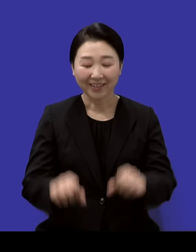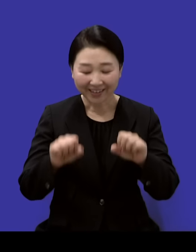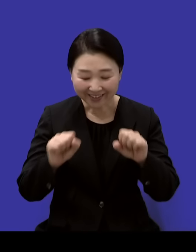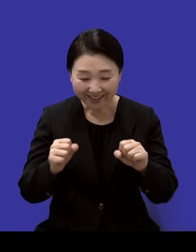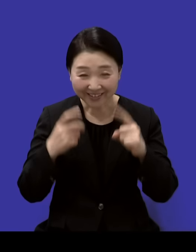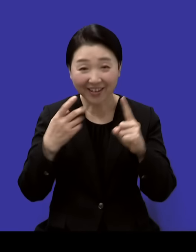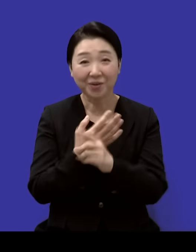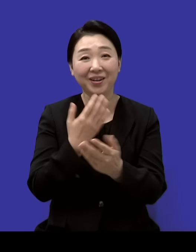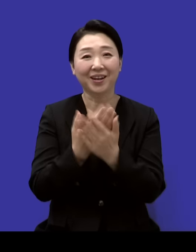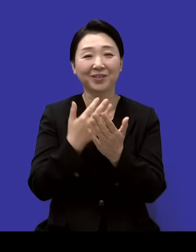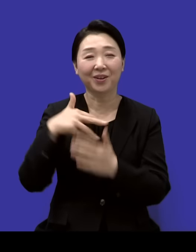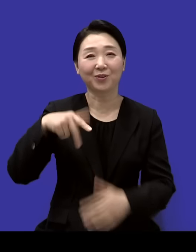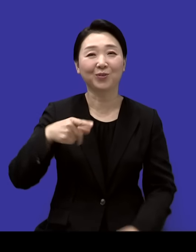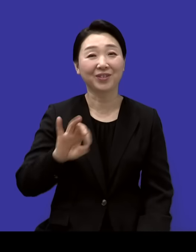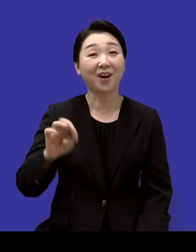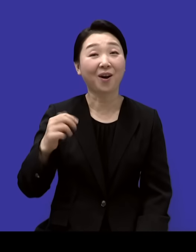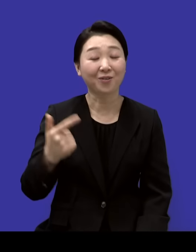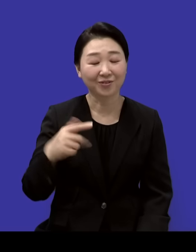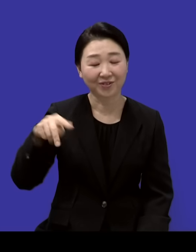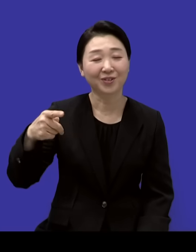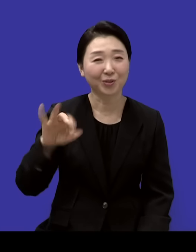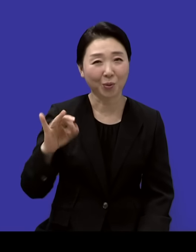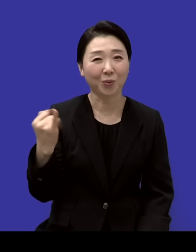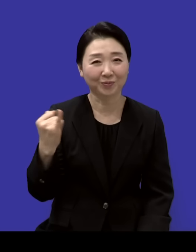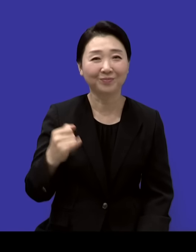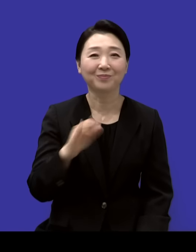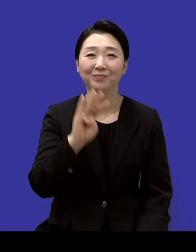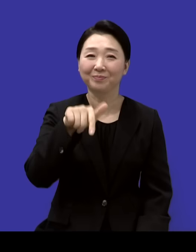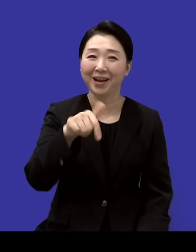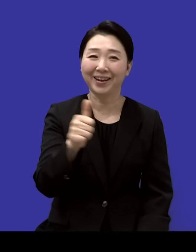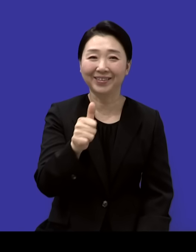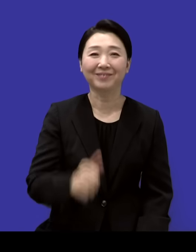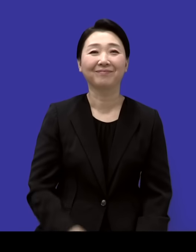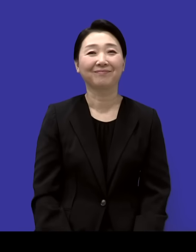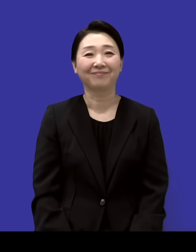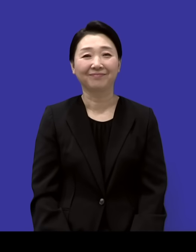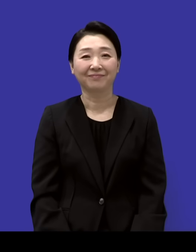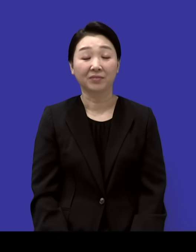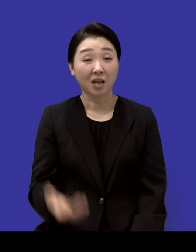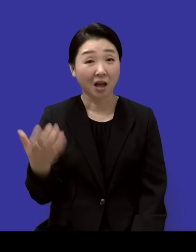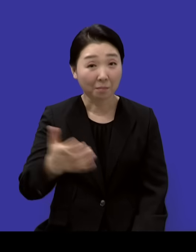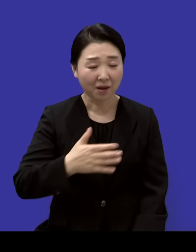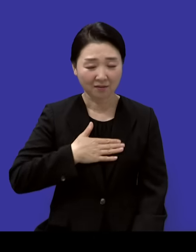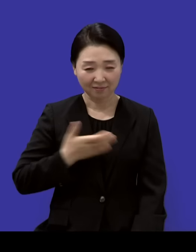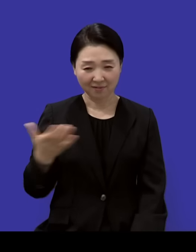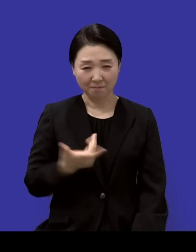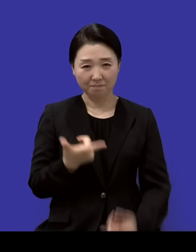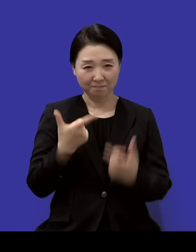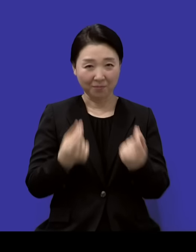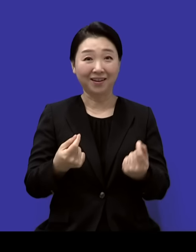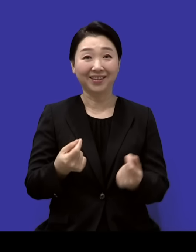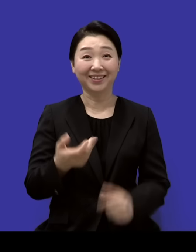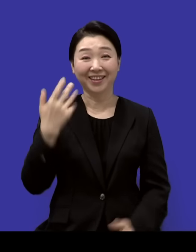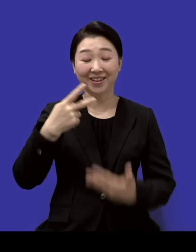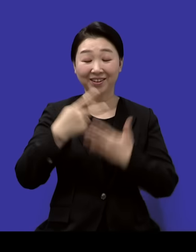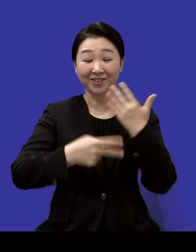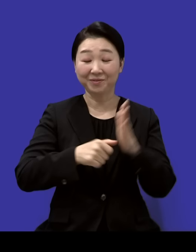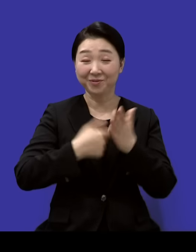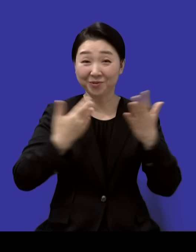안녕하세요. 새롭게 와서 주영훈입니다. 안녕하세요. 송지은입니다. 안녕하세요. 박연입니다. 아프냐? 나도 아프다. 예전 드라마의